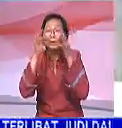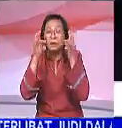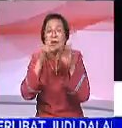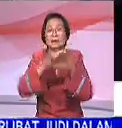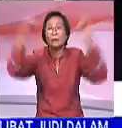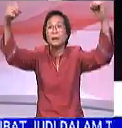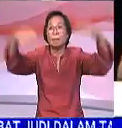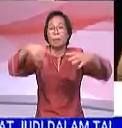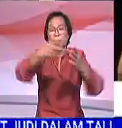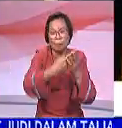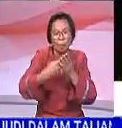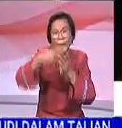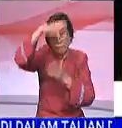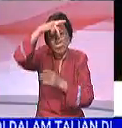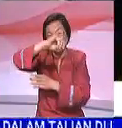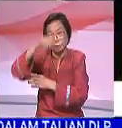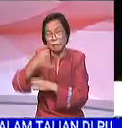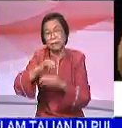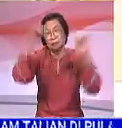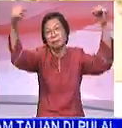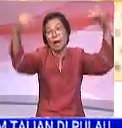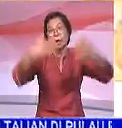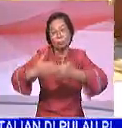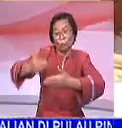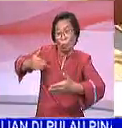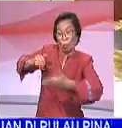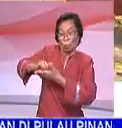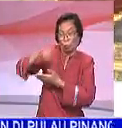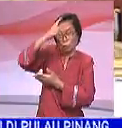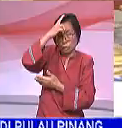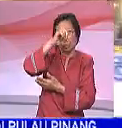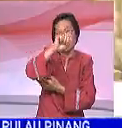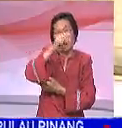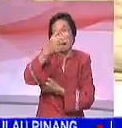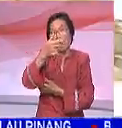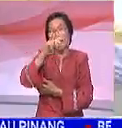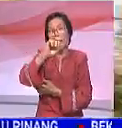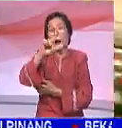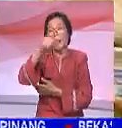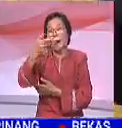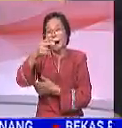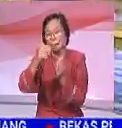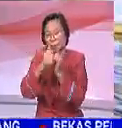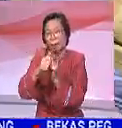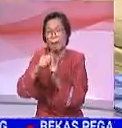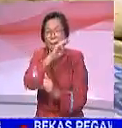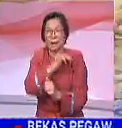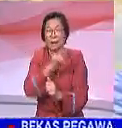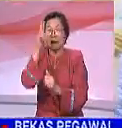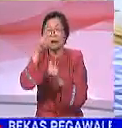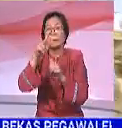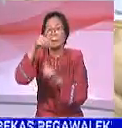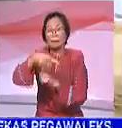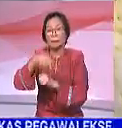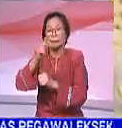di stadium perpaduan petrojaya sebelum itu Dato Sri dokter ada ambabg yang diiringi menteri kerajaan tepatan dan